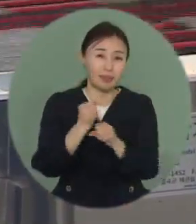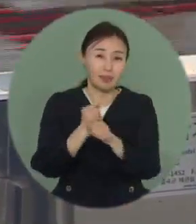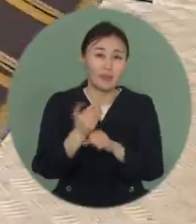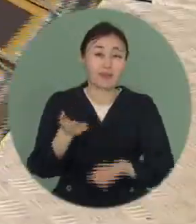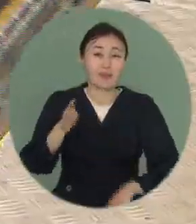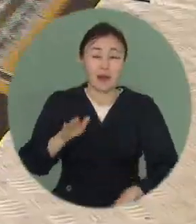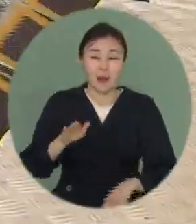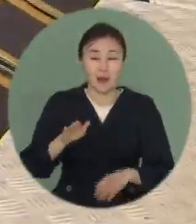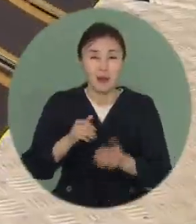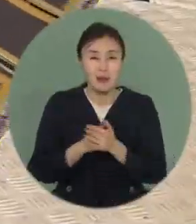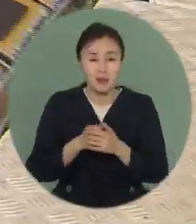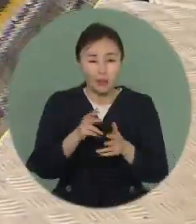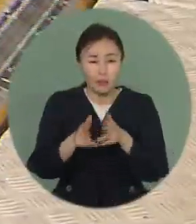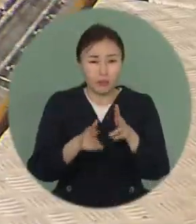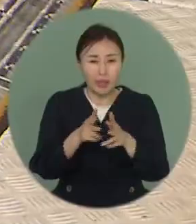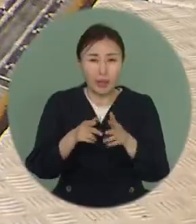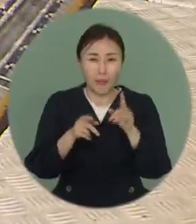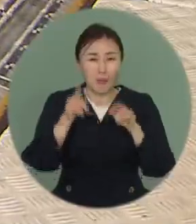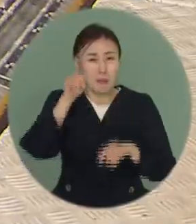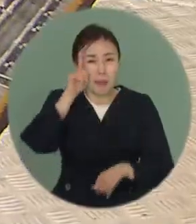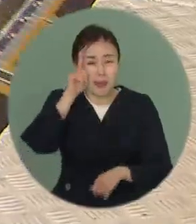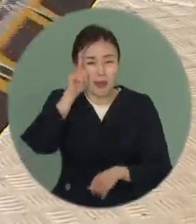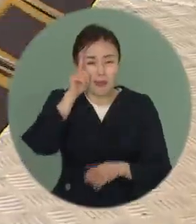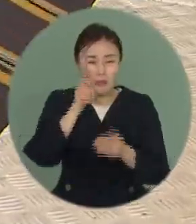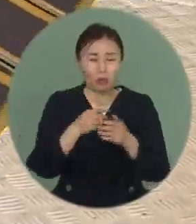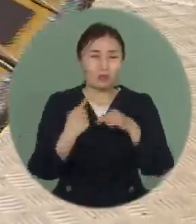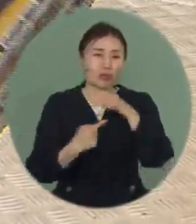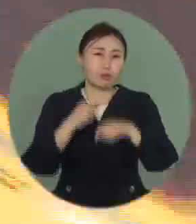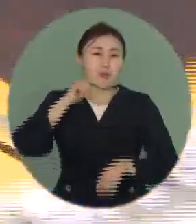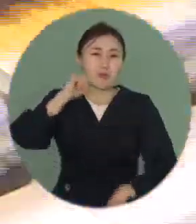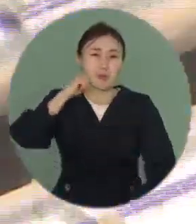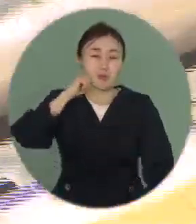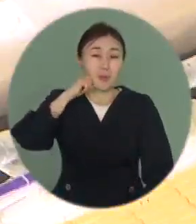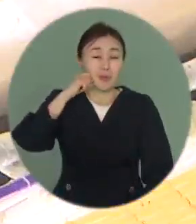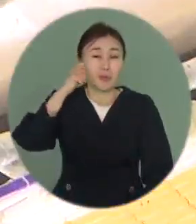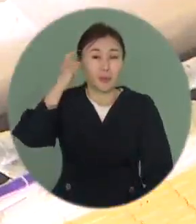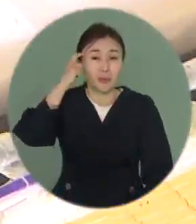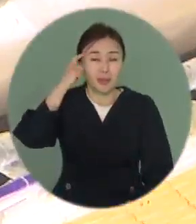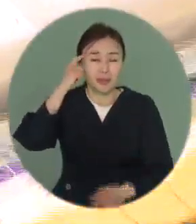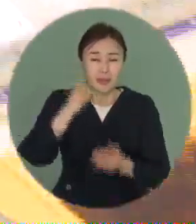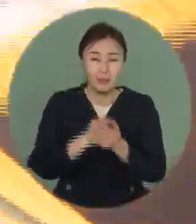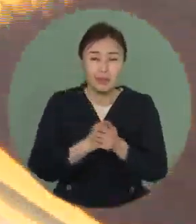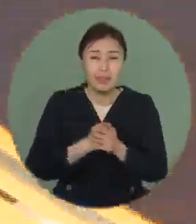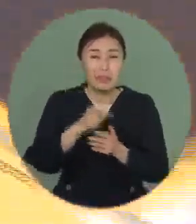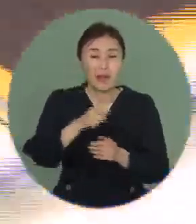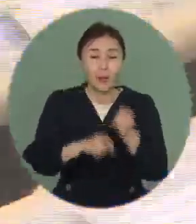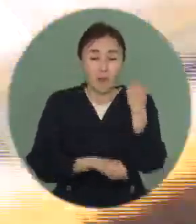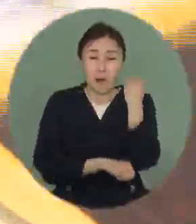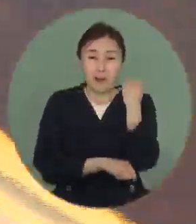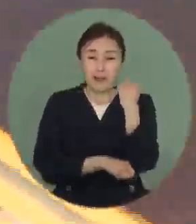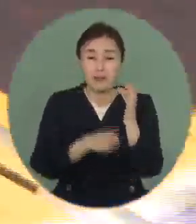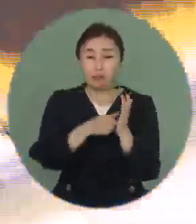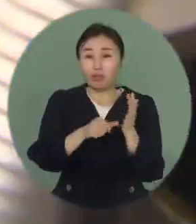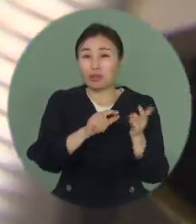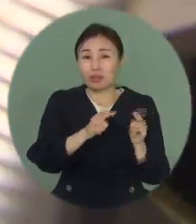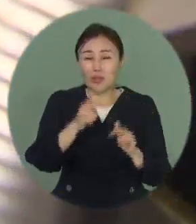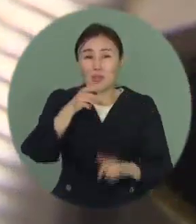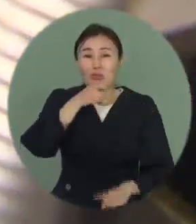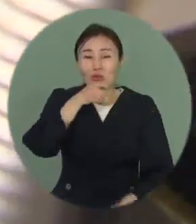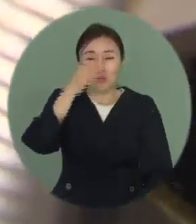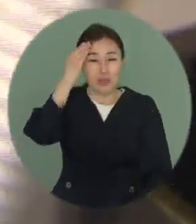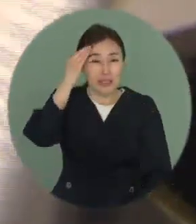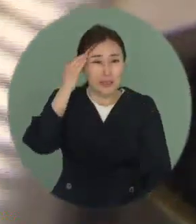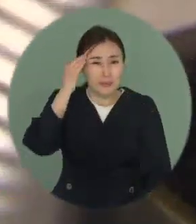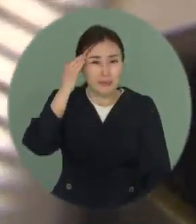하지만 요즘은 공장을 100% 가동하지 못하고 있습니다 마른 김을 생산하는 원료인 물김을